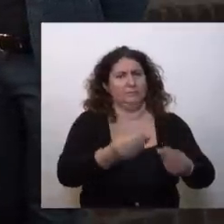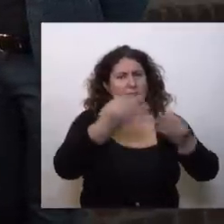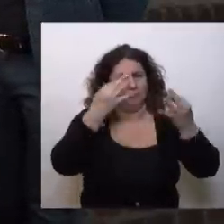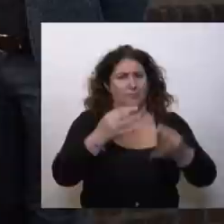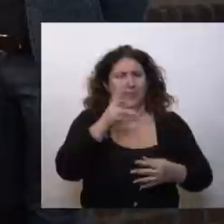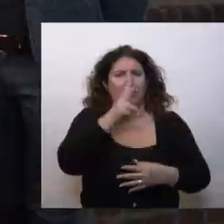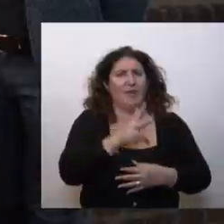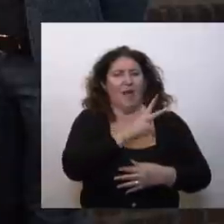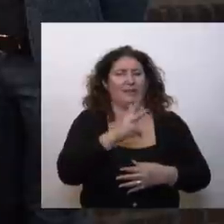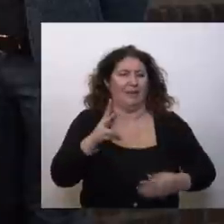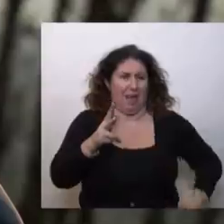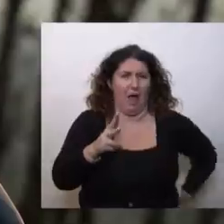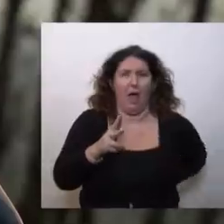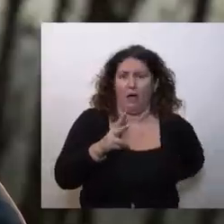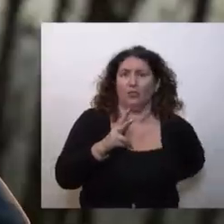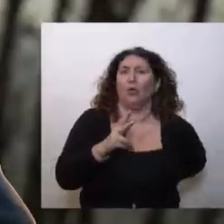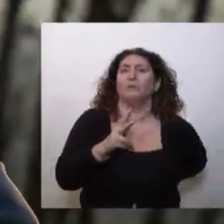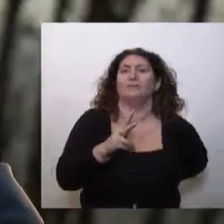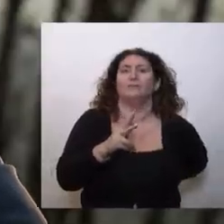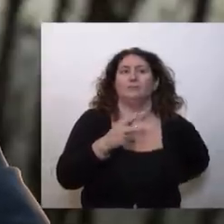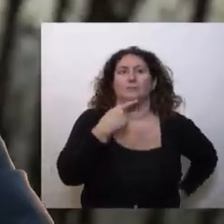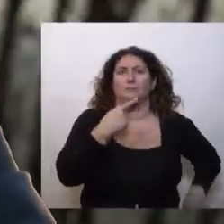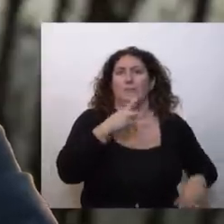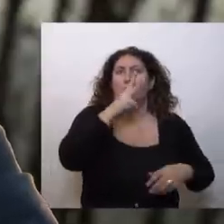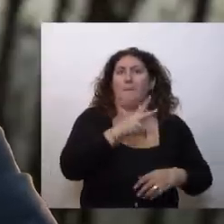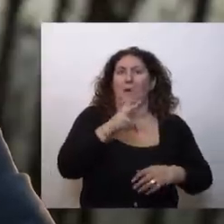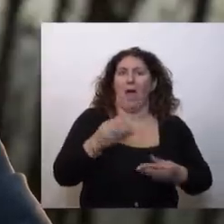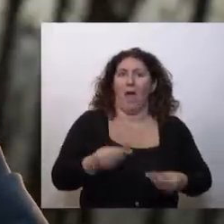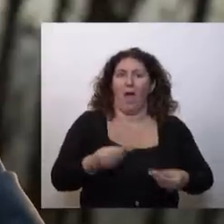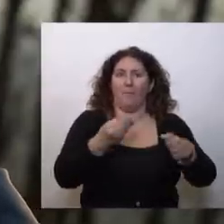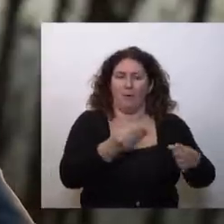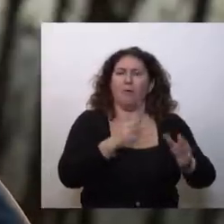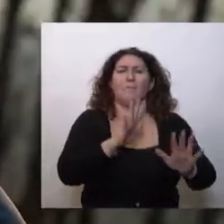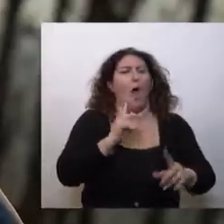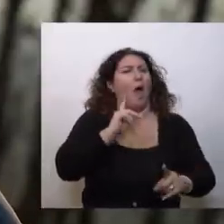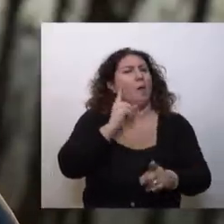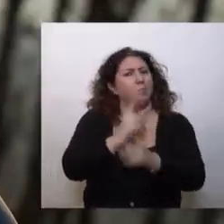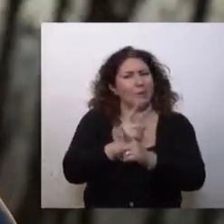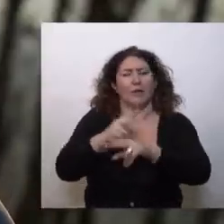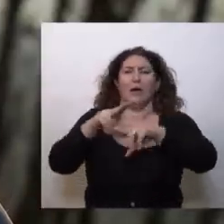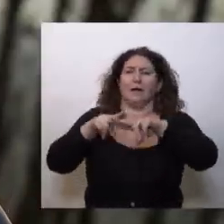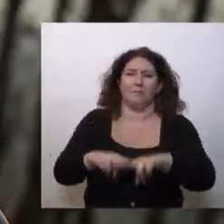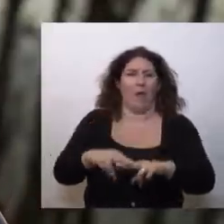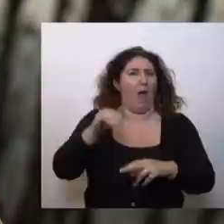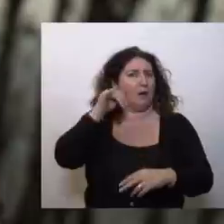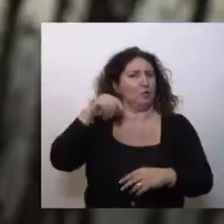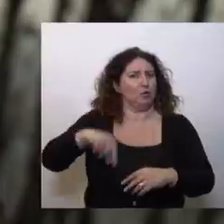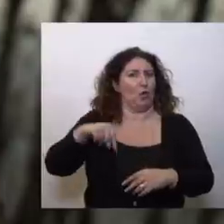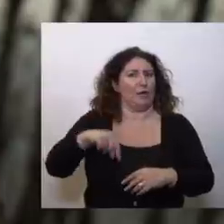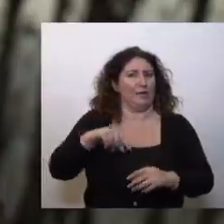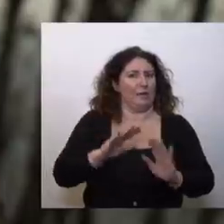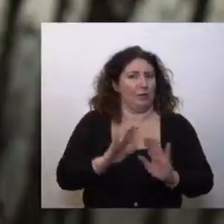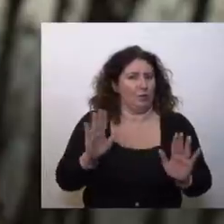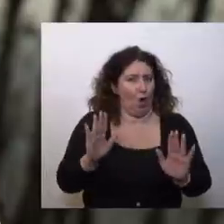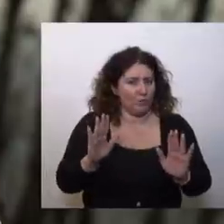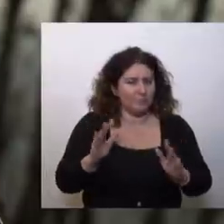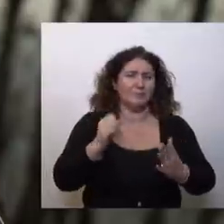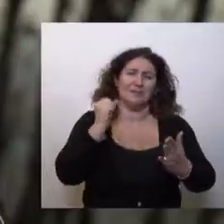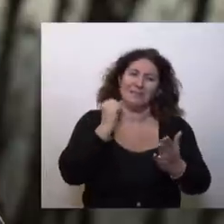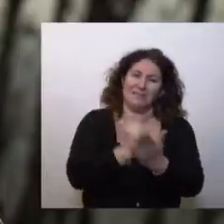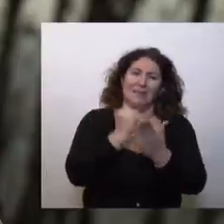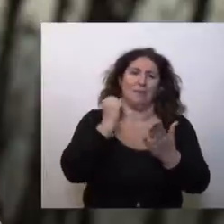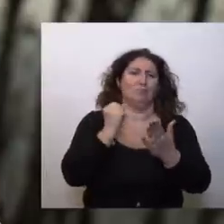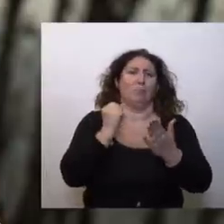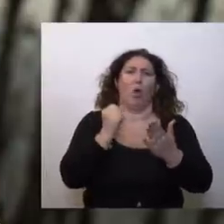del Sommo Pontefice, ma la Sindone continua a rimanere a Torino, continua a restare un simbolo della